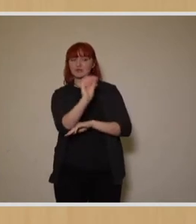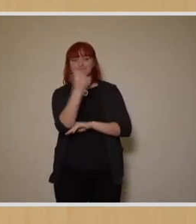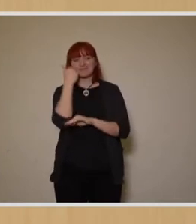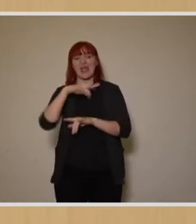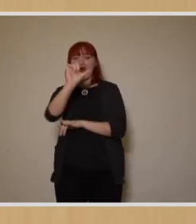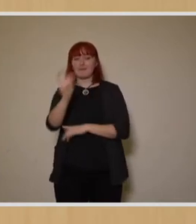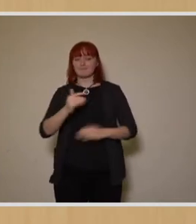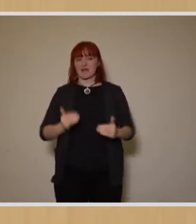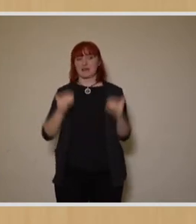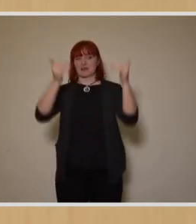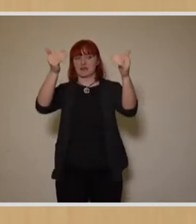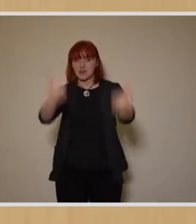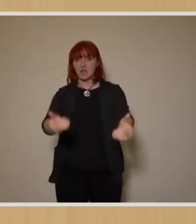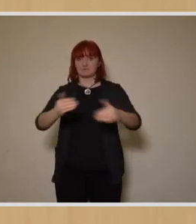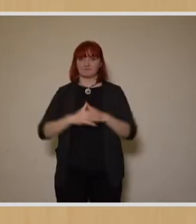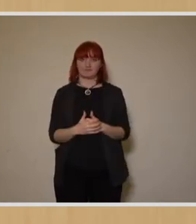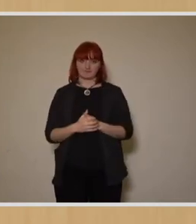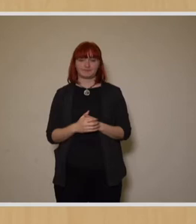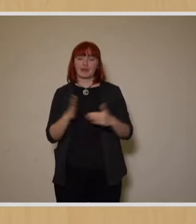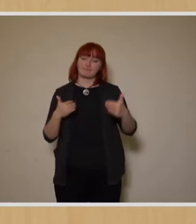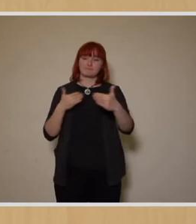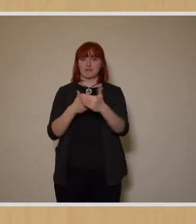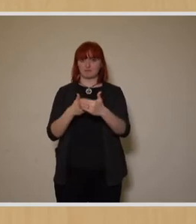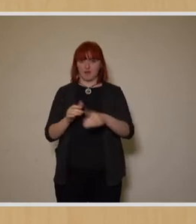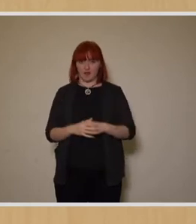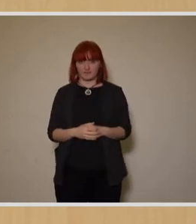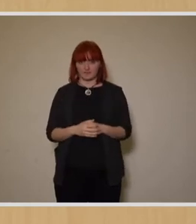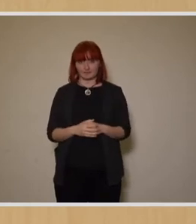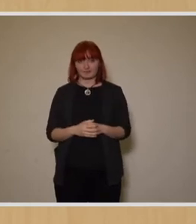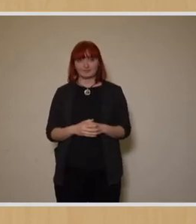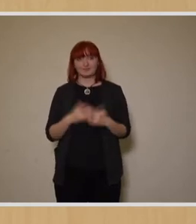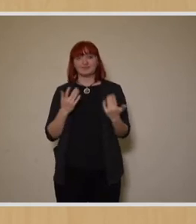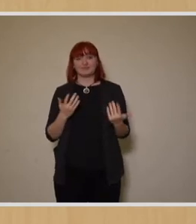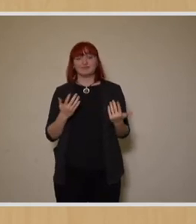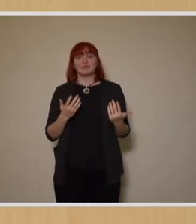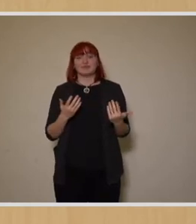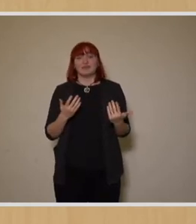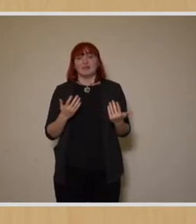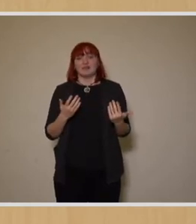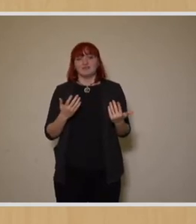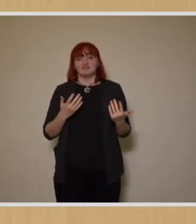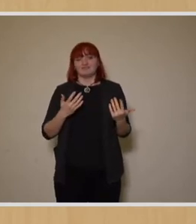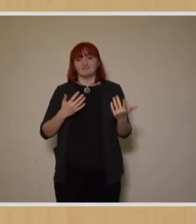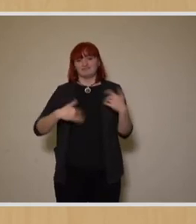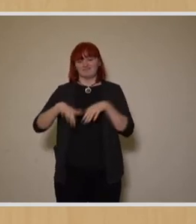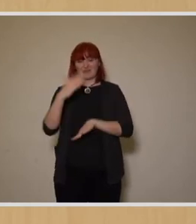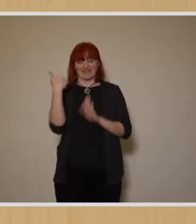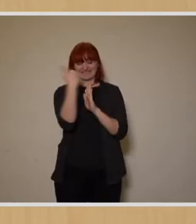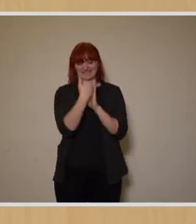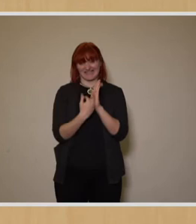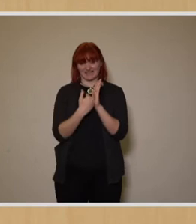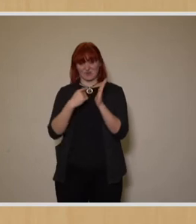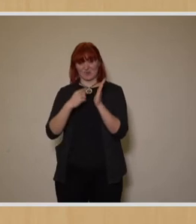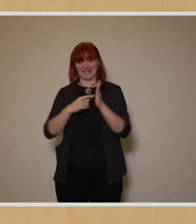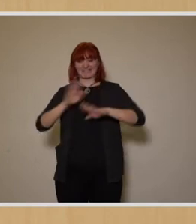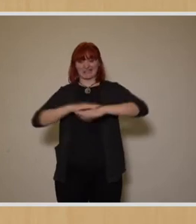April 2021 angezeigt. Damit konnte jedoch der in der Satzung festgeschriebene